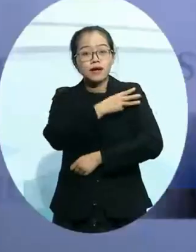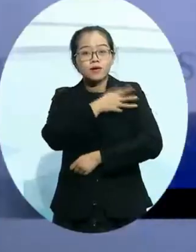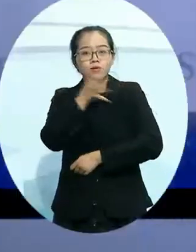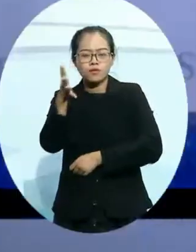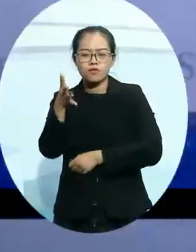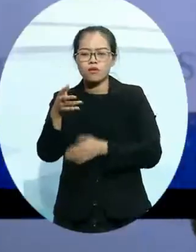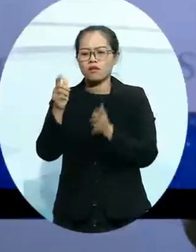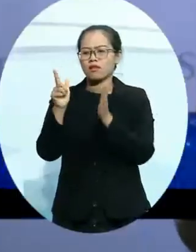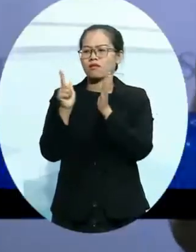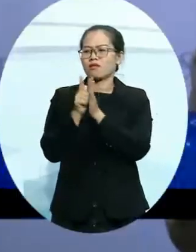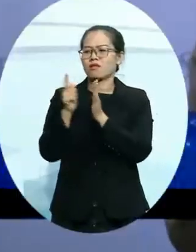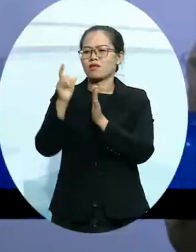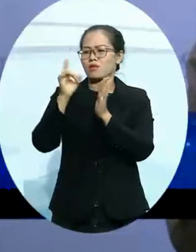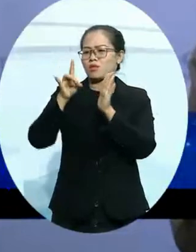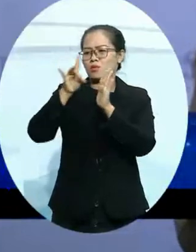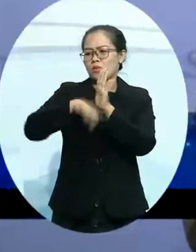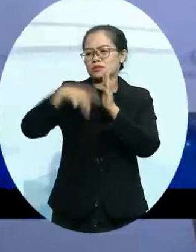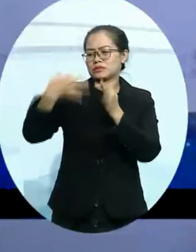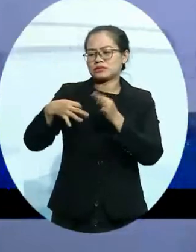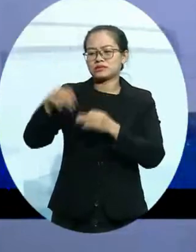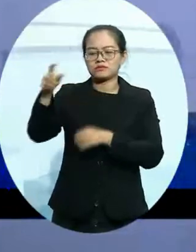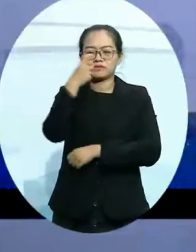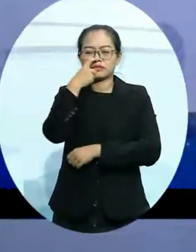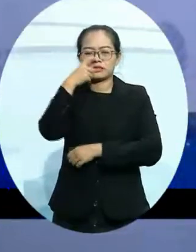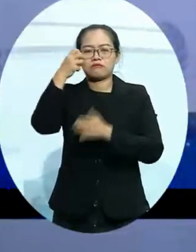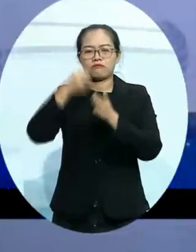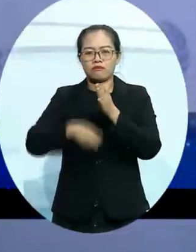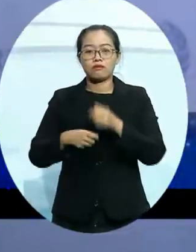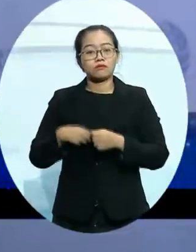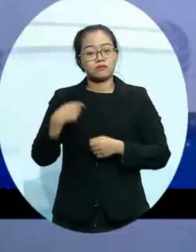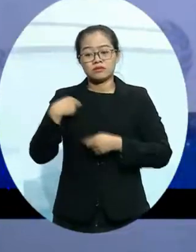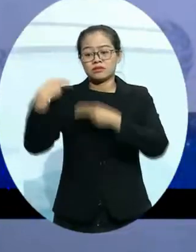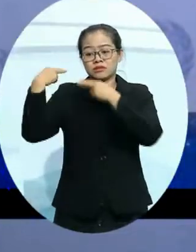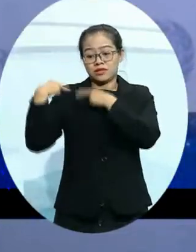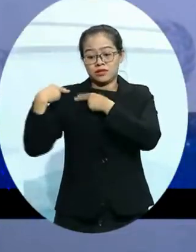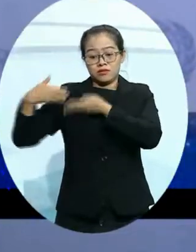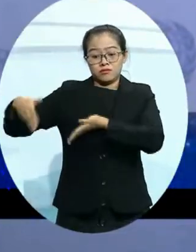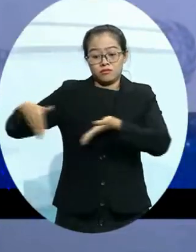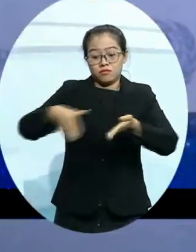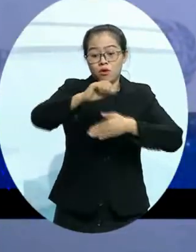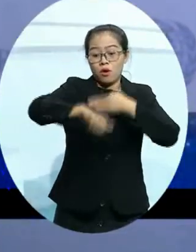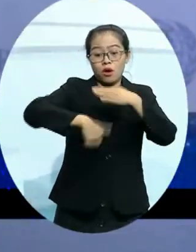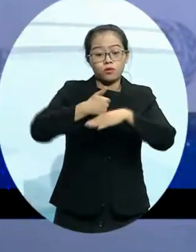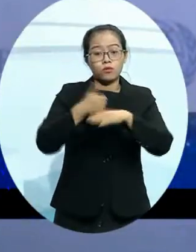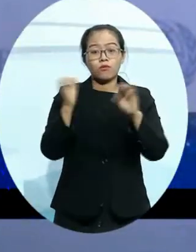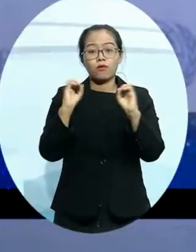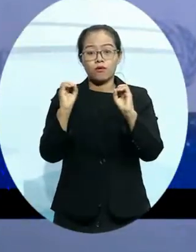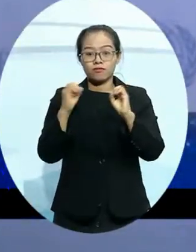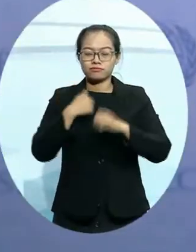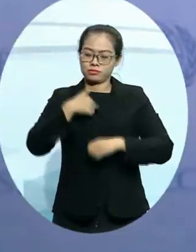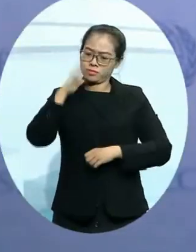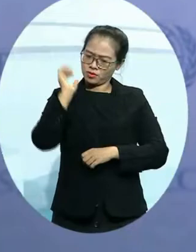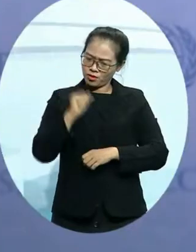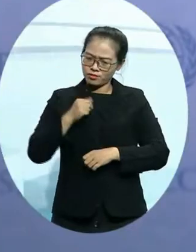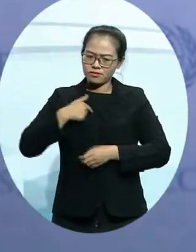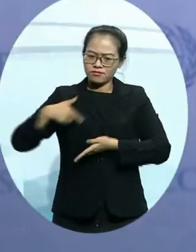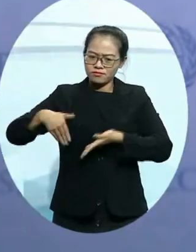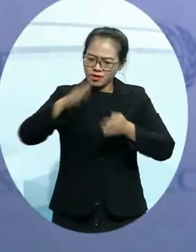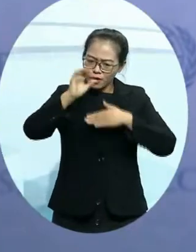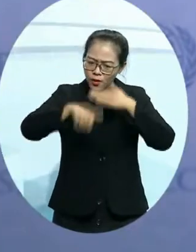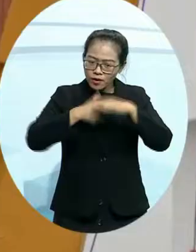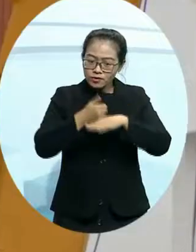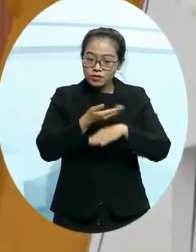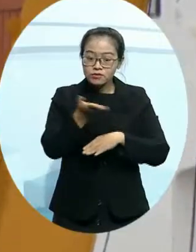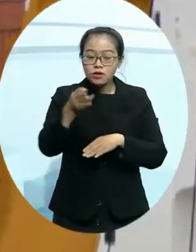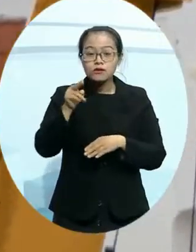Tây. Chúng tôi không chịu trách nhiệm thiết lập những hành lang an toàn. Chúng tôi đã nói rằng chúng tôi có thể cung cấp một lộ trình an toàn nếu những